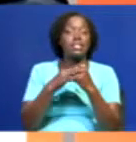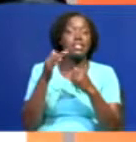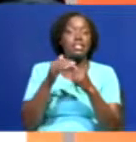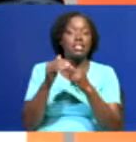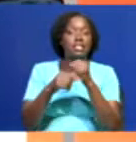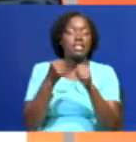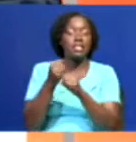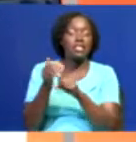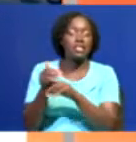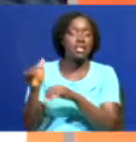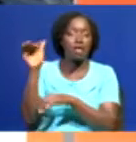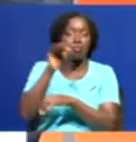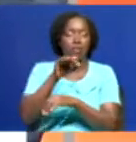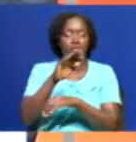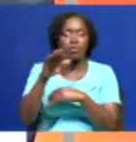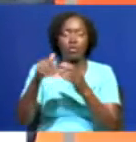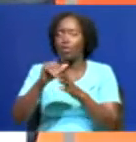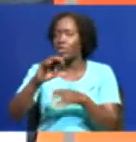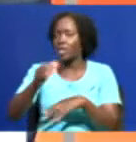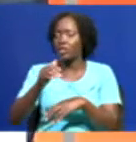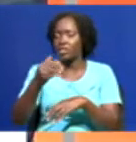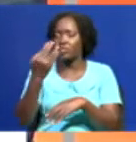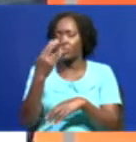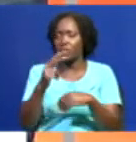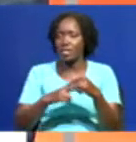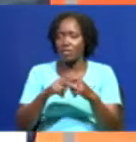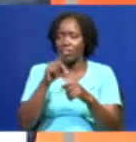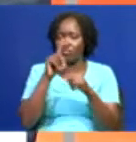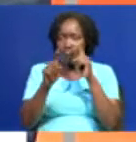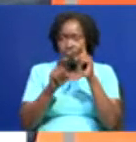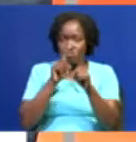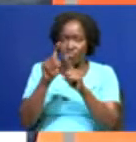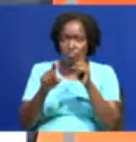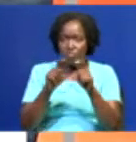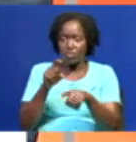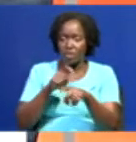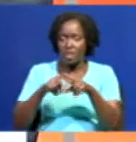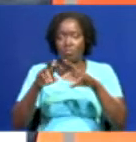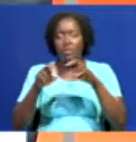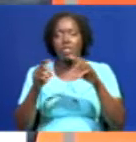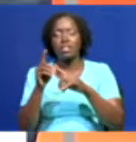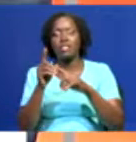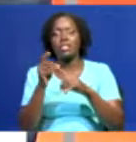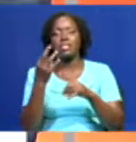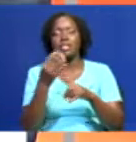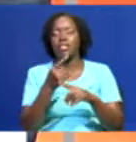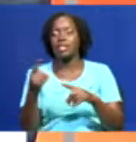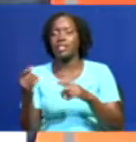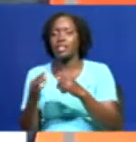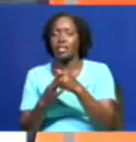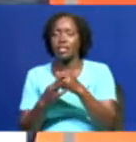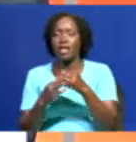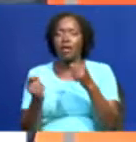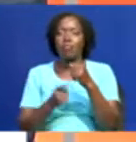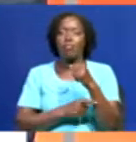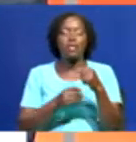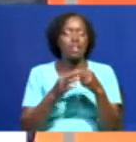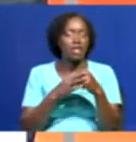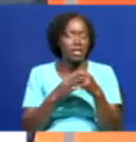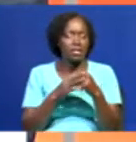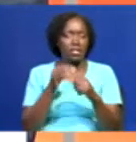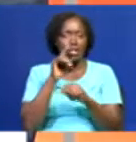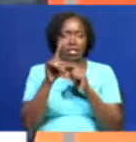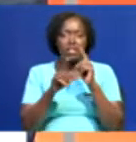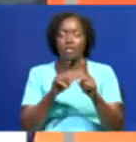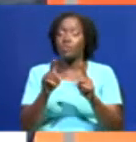katika gatuzi zote 47 waliojiwa wakati wa utafiti huo uliofanywa mnamo tarehe 3 na tarehe 8 mwezi huu. Maswala